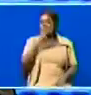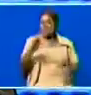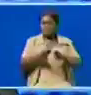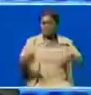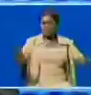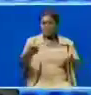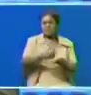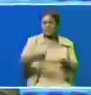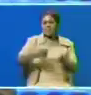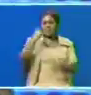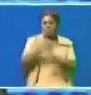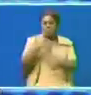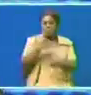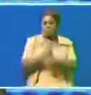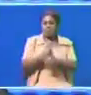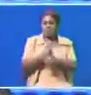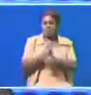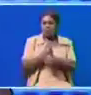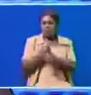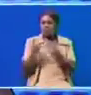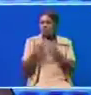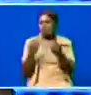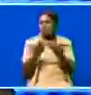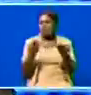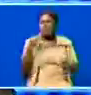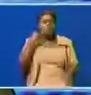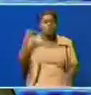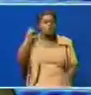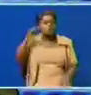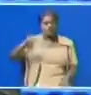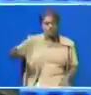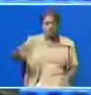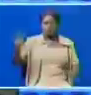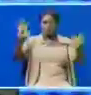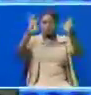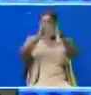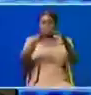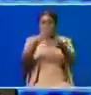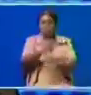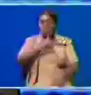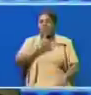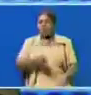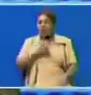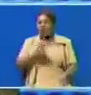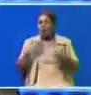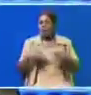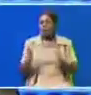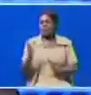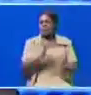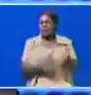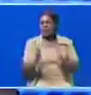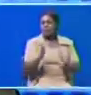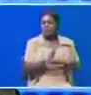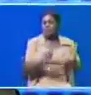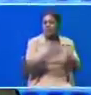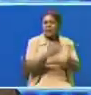wafanyikazi nchini kutoka Francis Atwoli. Wakizungumza mjini Nakuru, viongozi wa muungano huo wameonya watu wanaopanga hila